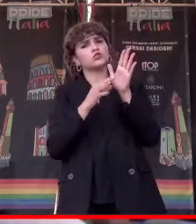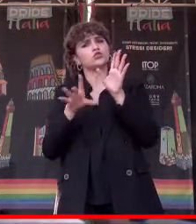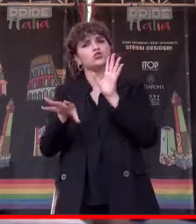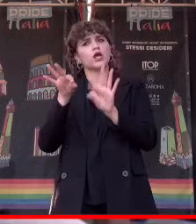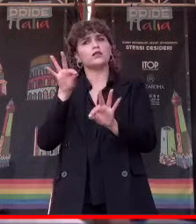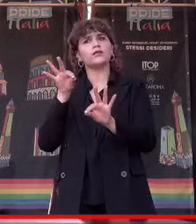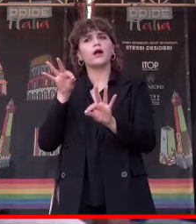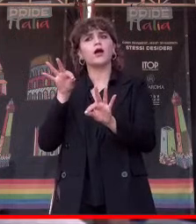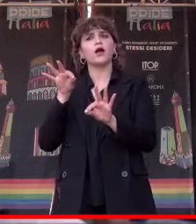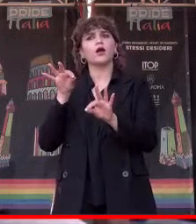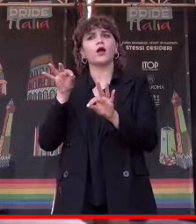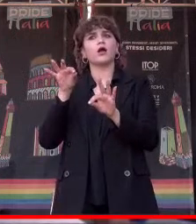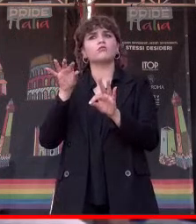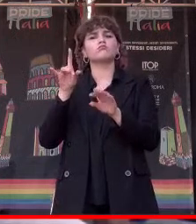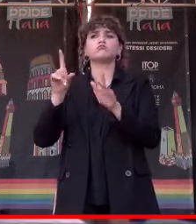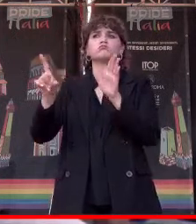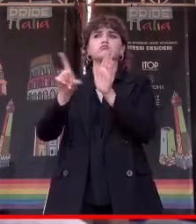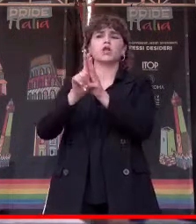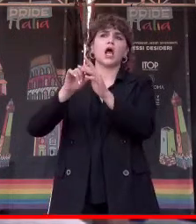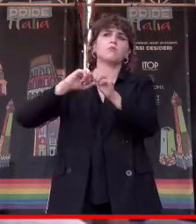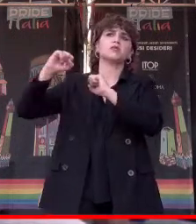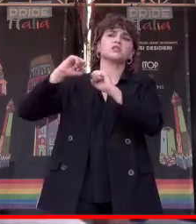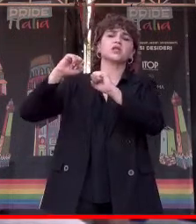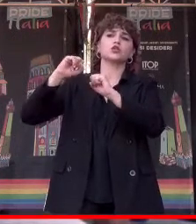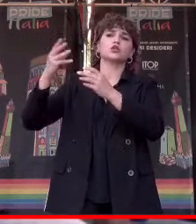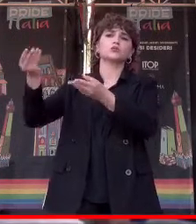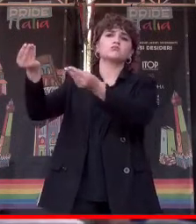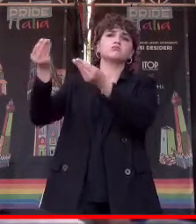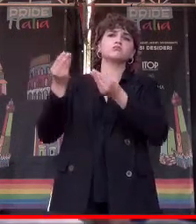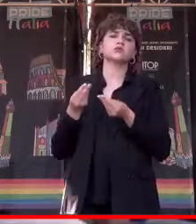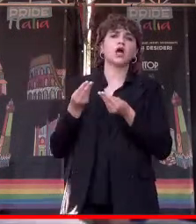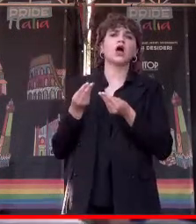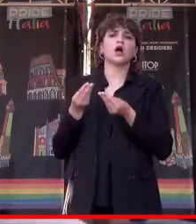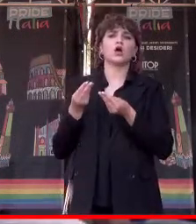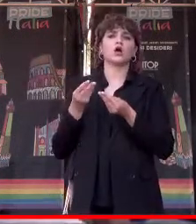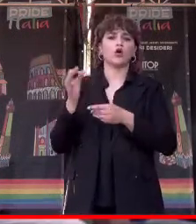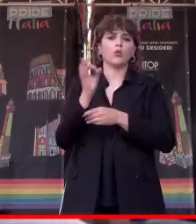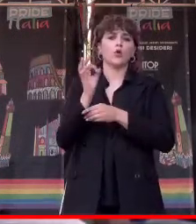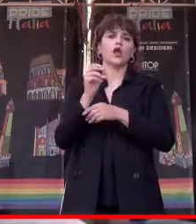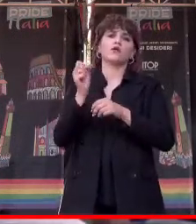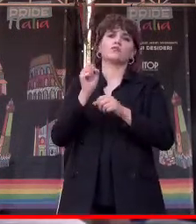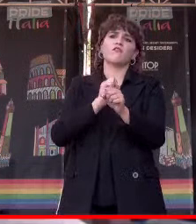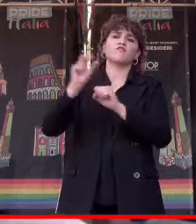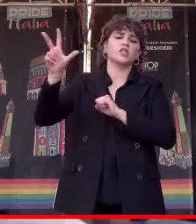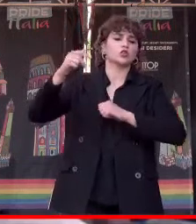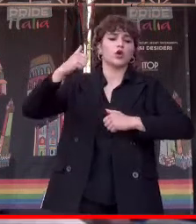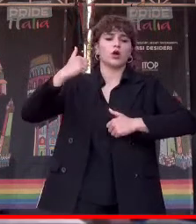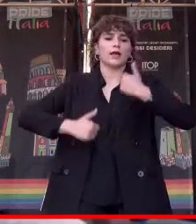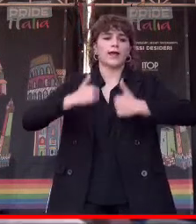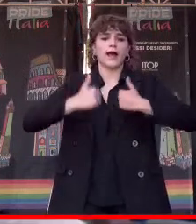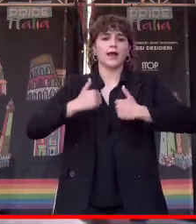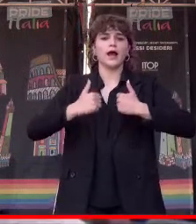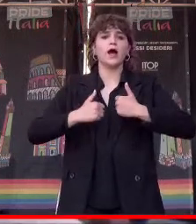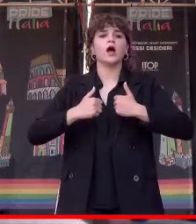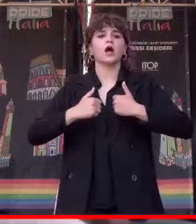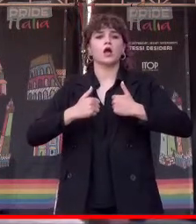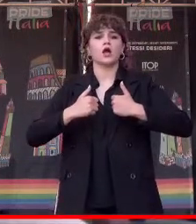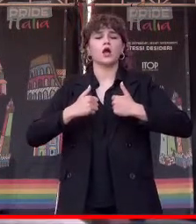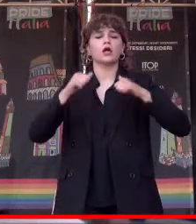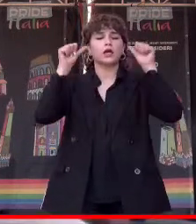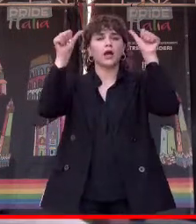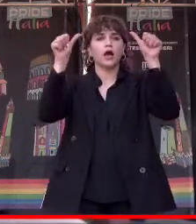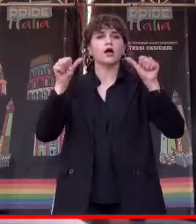legislatore oppure nella, quando si fa un avviso, una, come dire, una gara, si potrebbero scegliere come requisiti quelli di